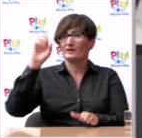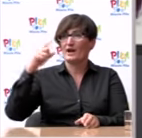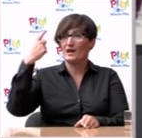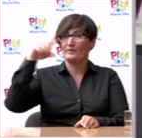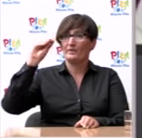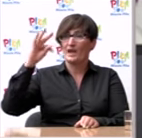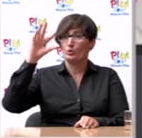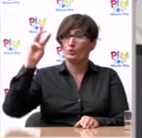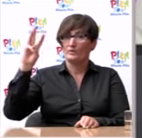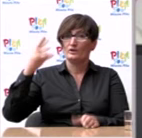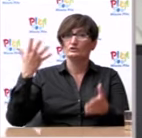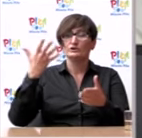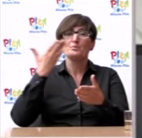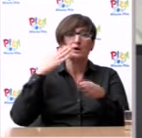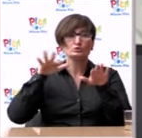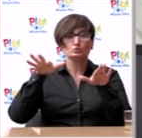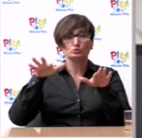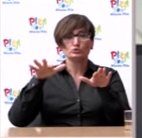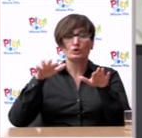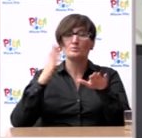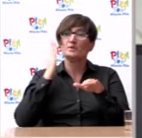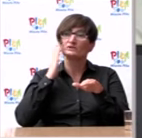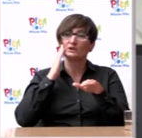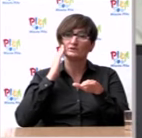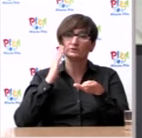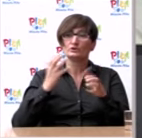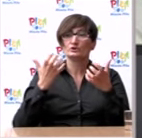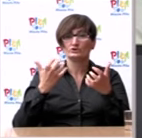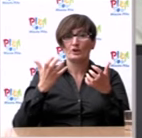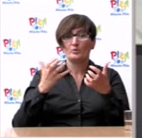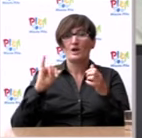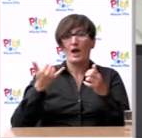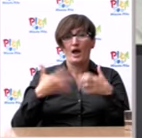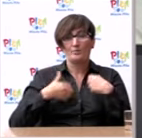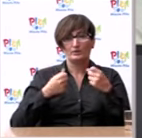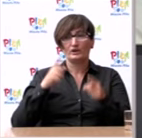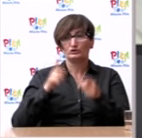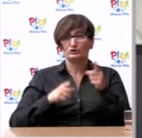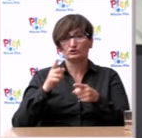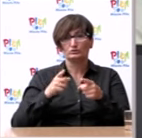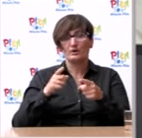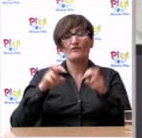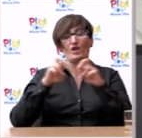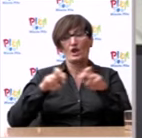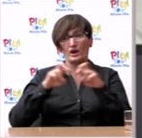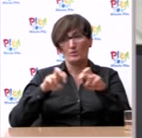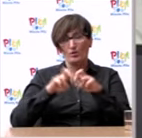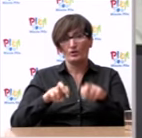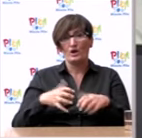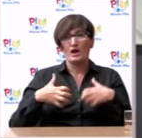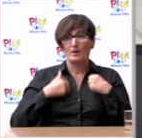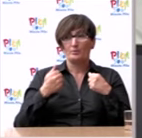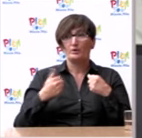osób, mieszkańców tam pragnie, żeby jak najszybciej została ona wyremontowana, żeby